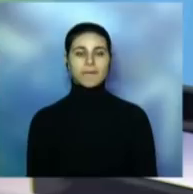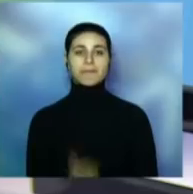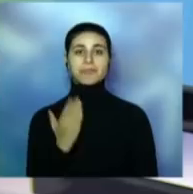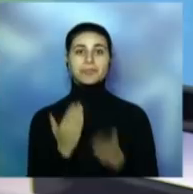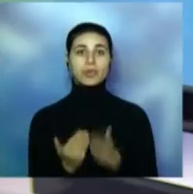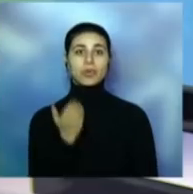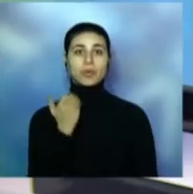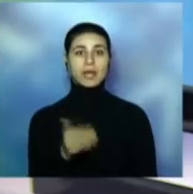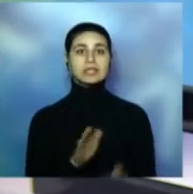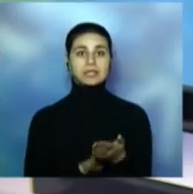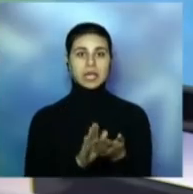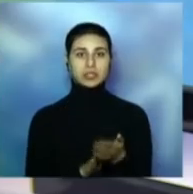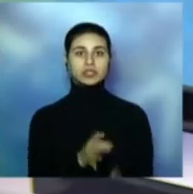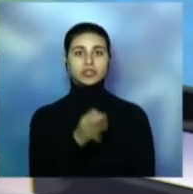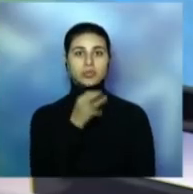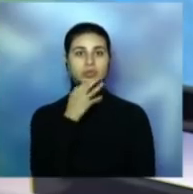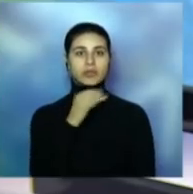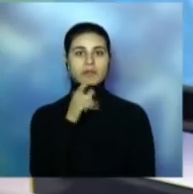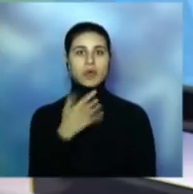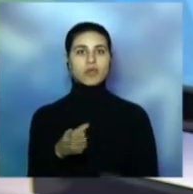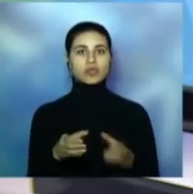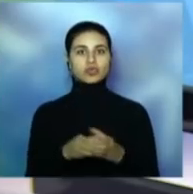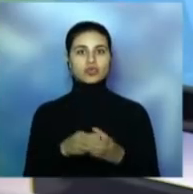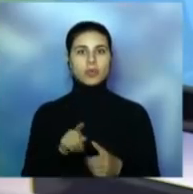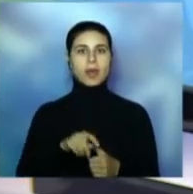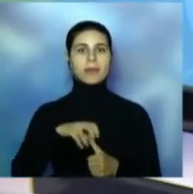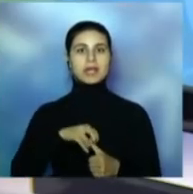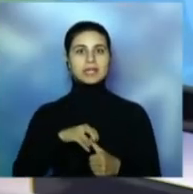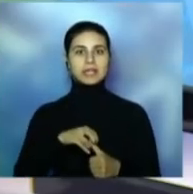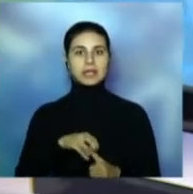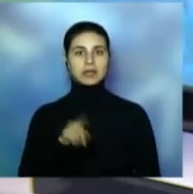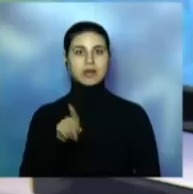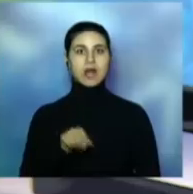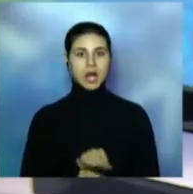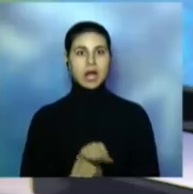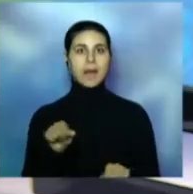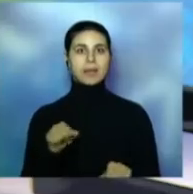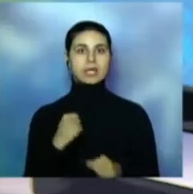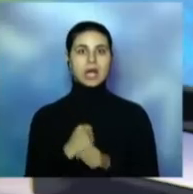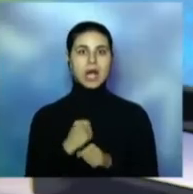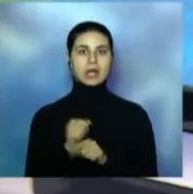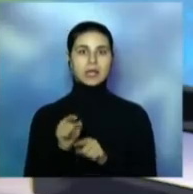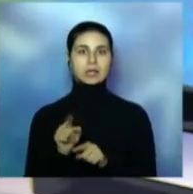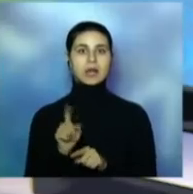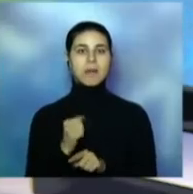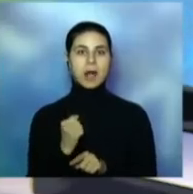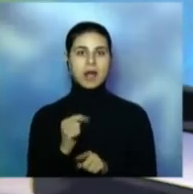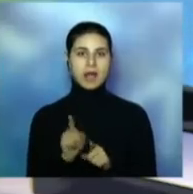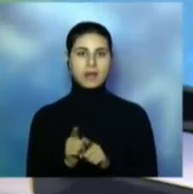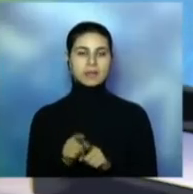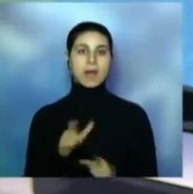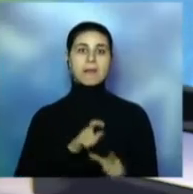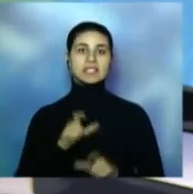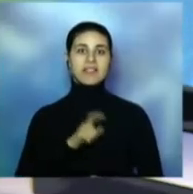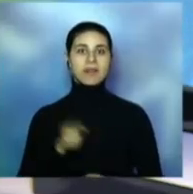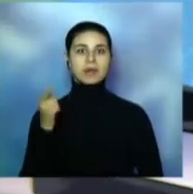მათ ტაში და მოწონება, ისინი ერთგვარად ხდებიან ჯგუფის ქარიზმატული ლიდერი, რომ რა გაბედა, ხედავ რა გაბედა, რა მაგარია,